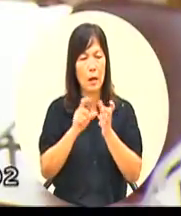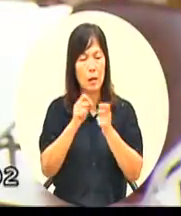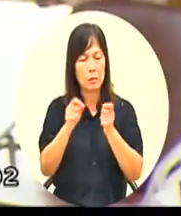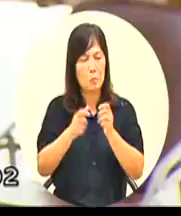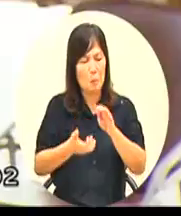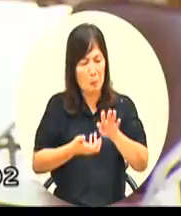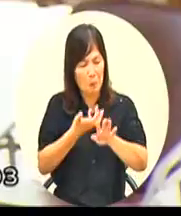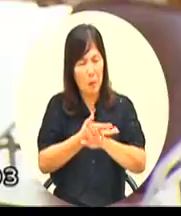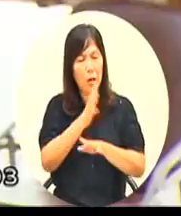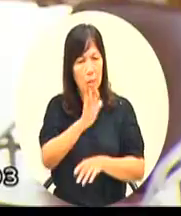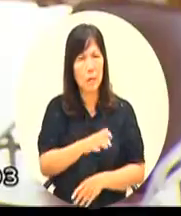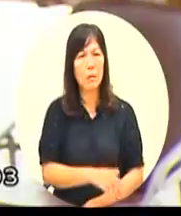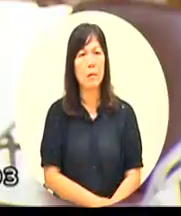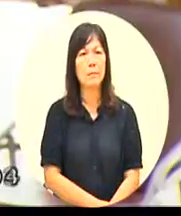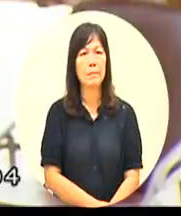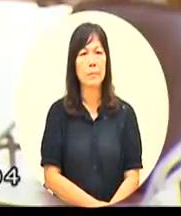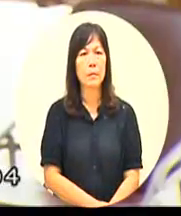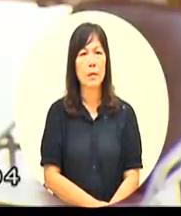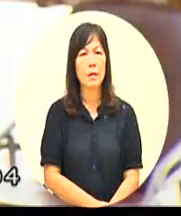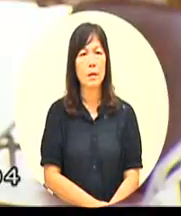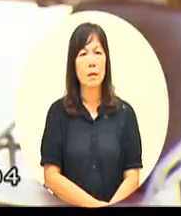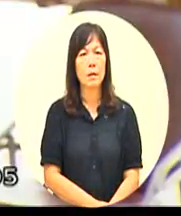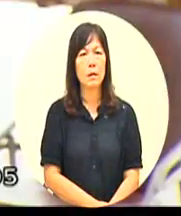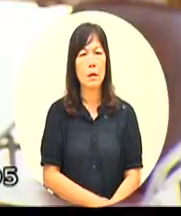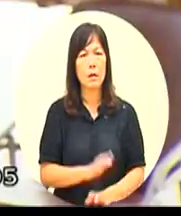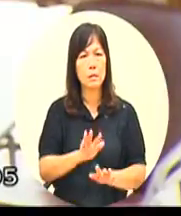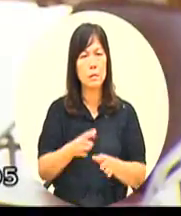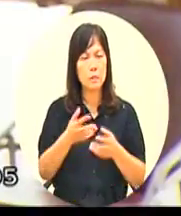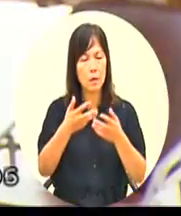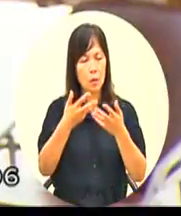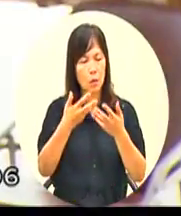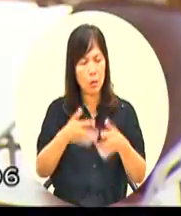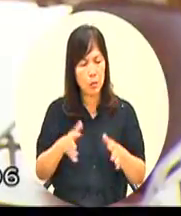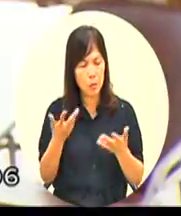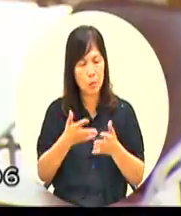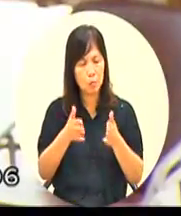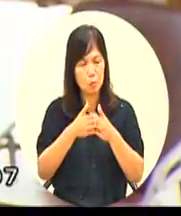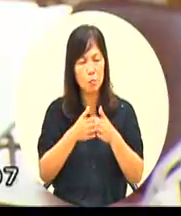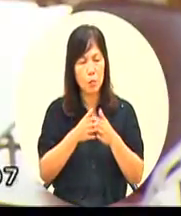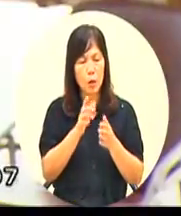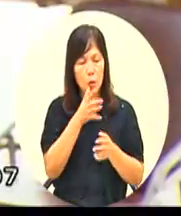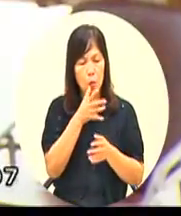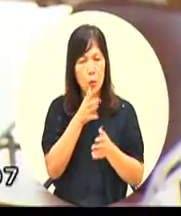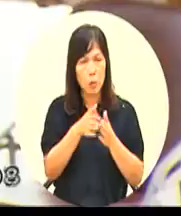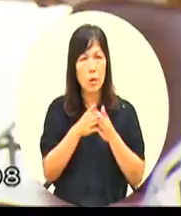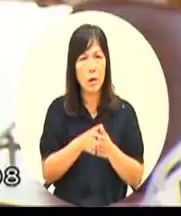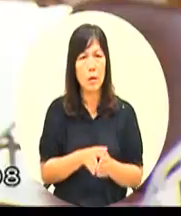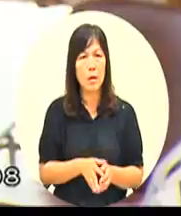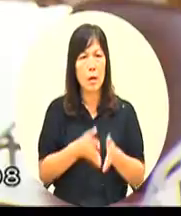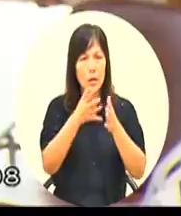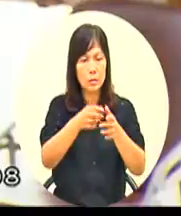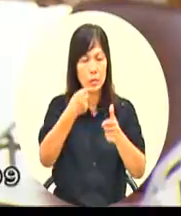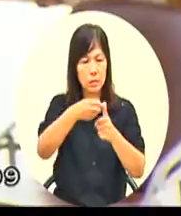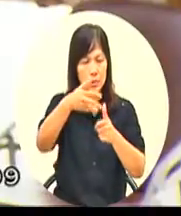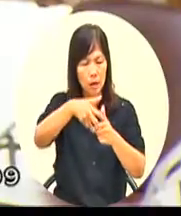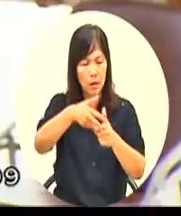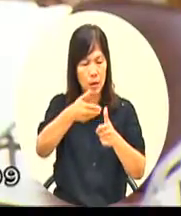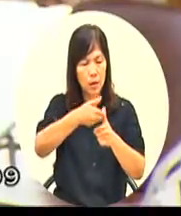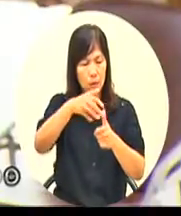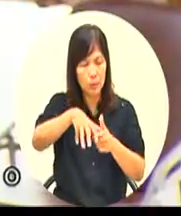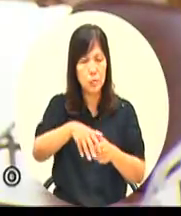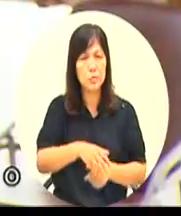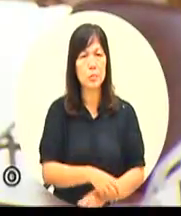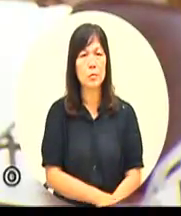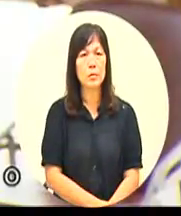哈，所以我今天有很多的议题要讲啊，当然都针对那个教育局的部分哈啊，所